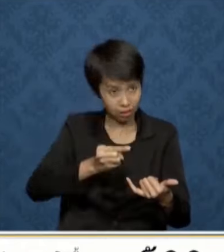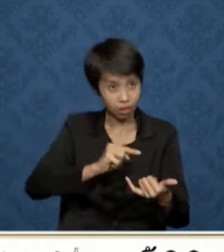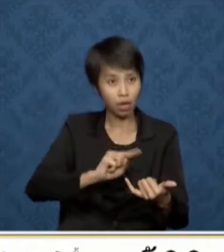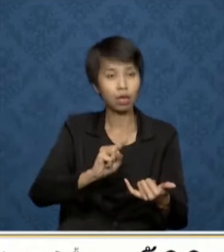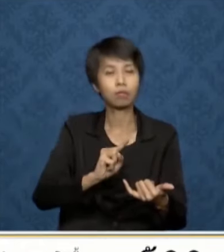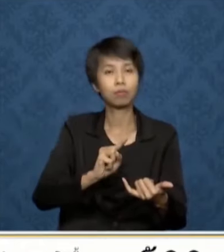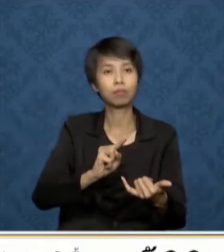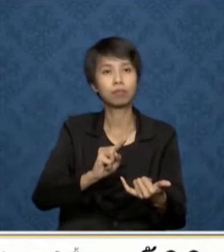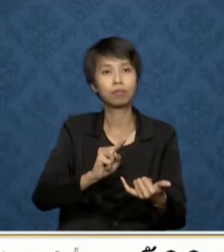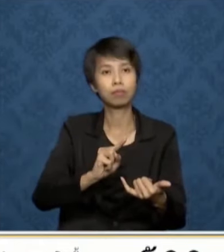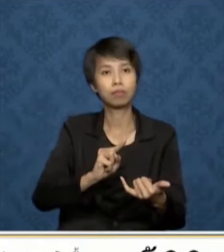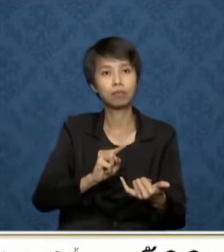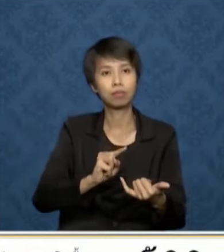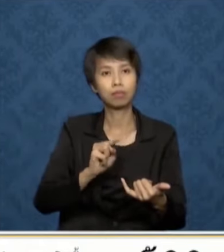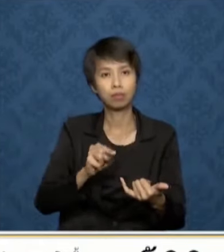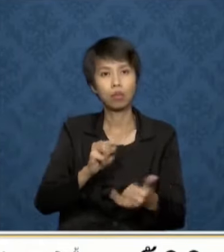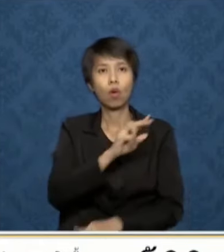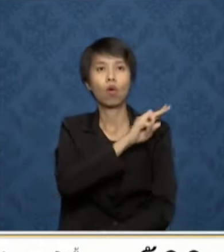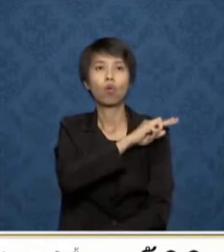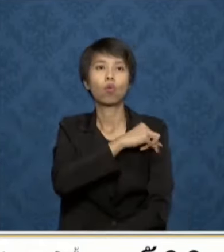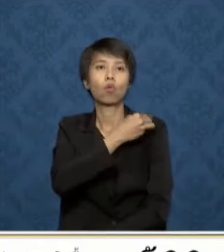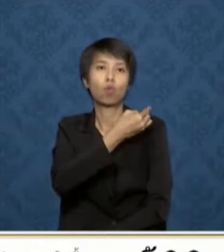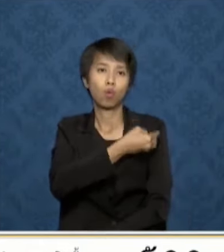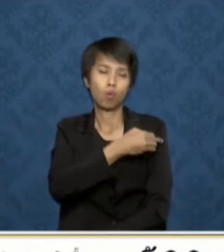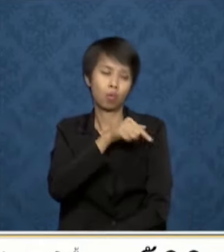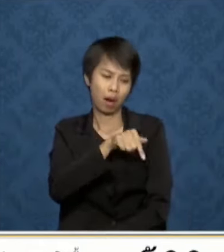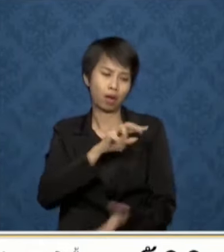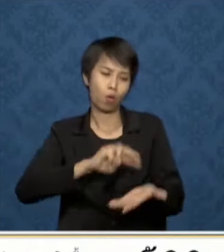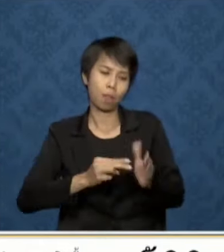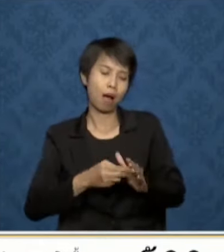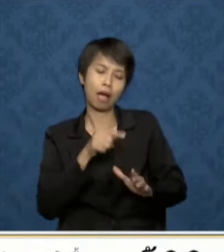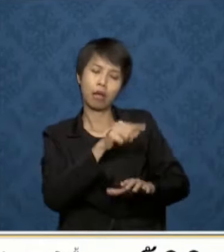amข้